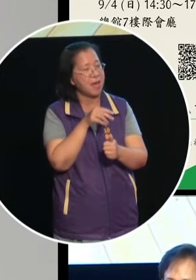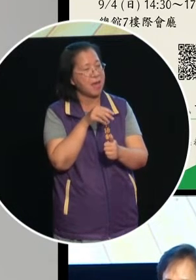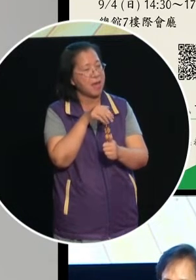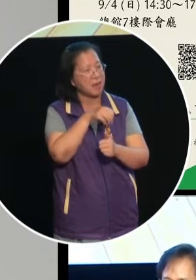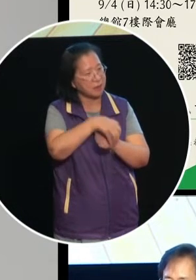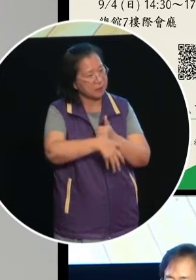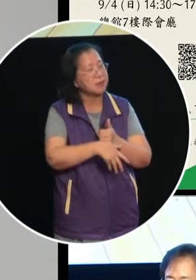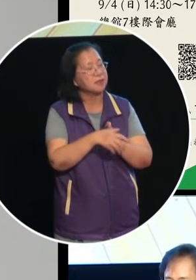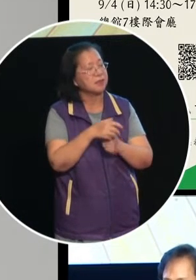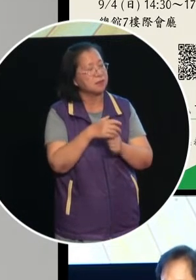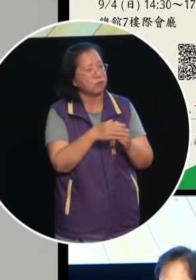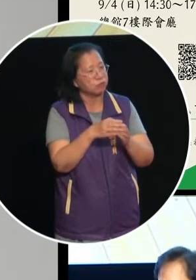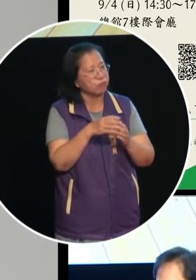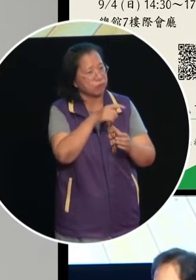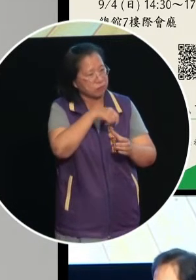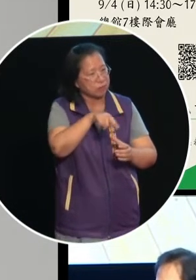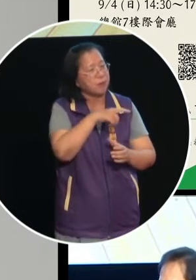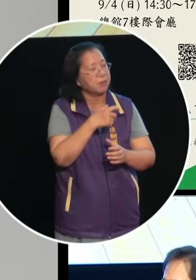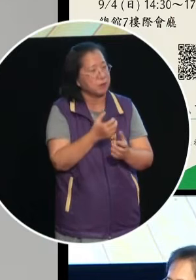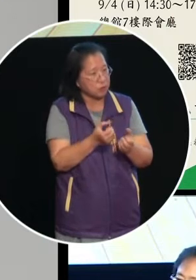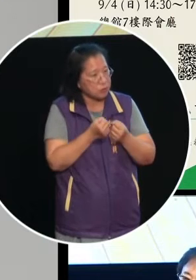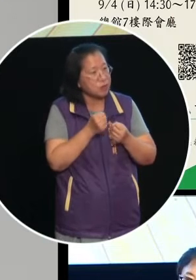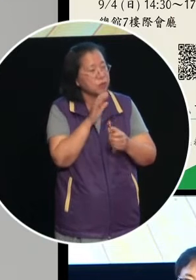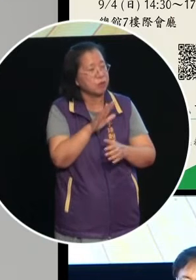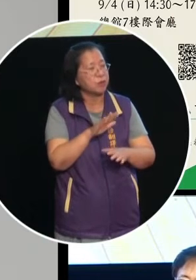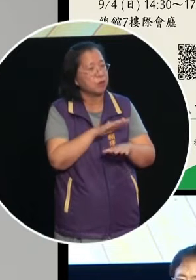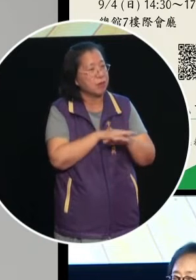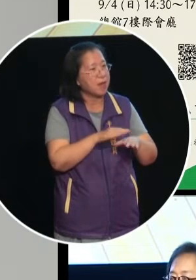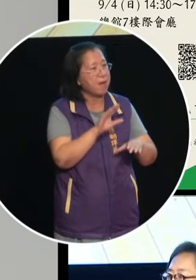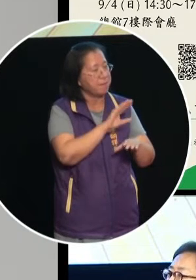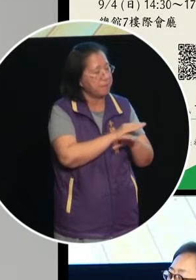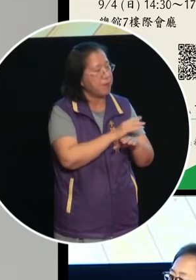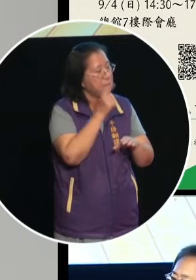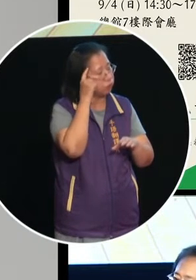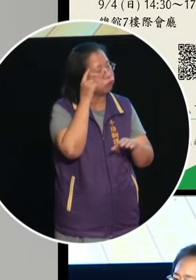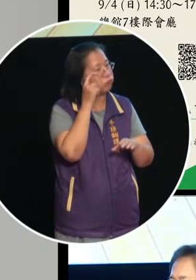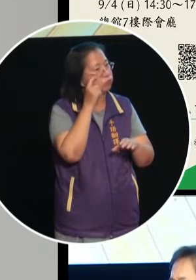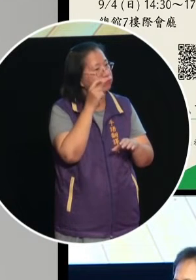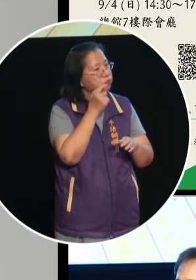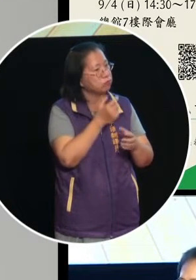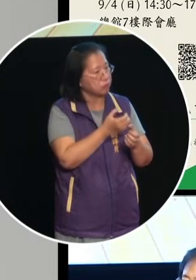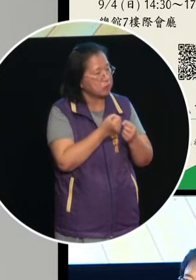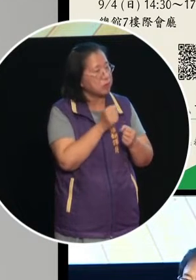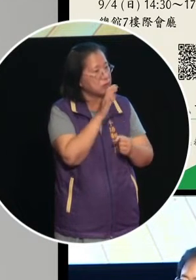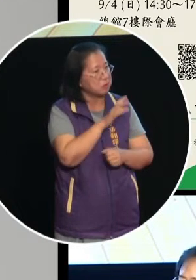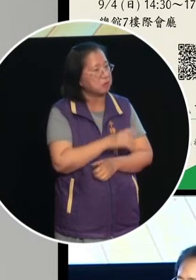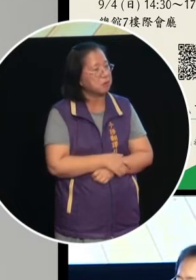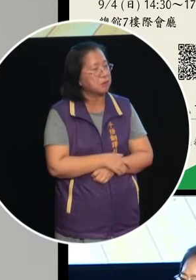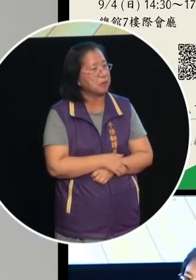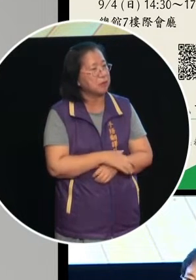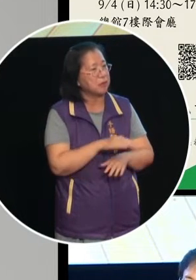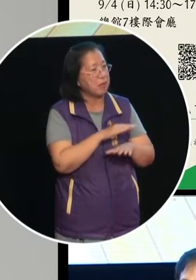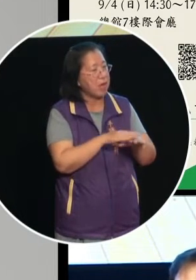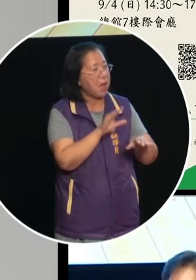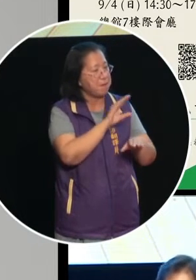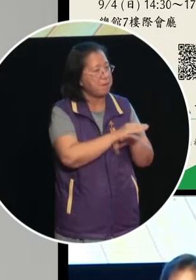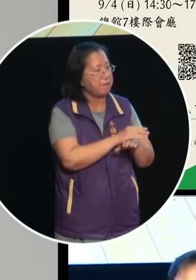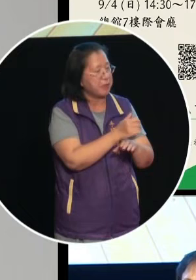程度被接受，然后岸田先生的支持者也是接受，因为安倍先生那么强硬，但是岸田